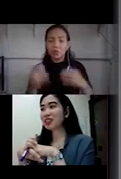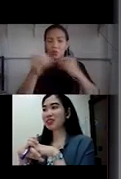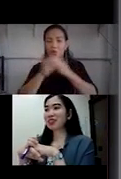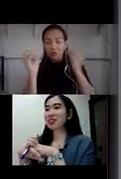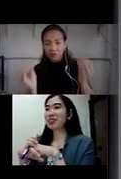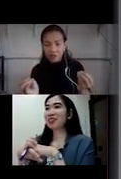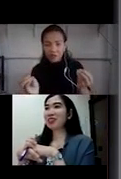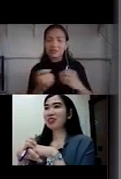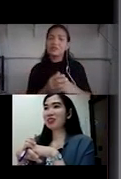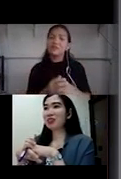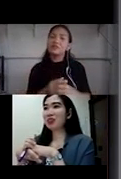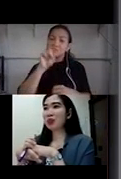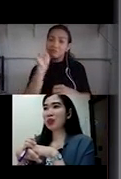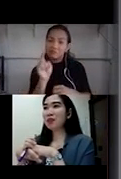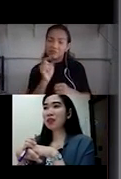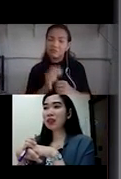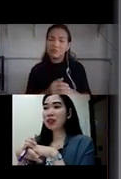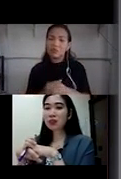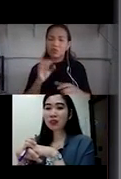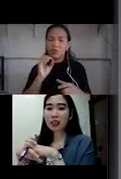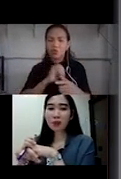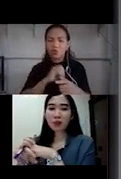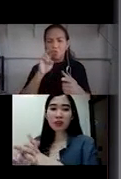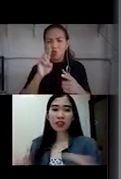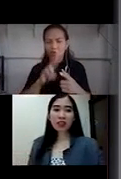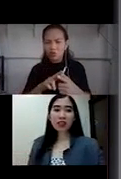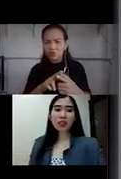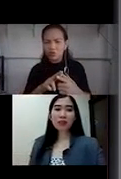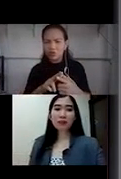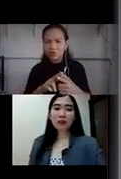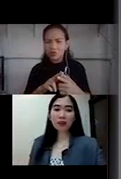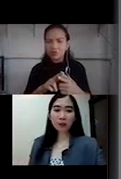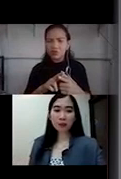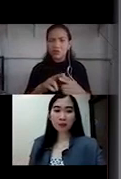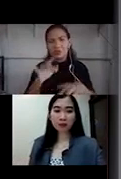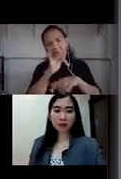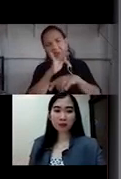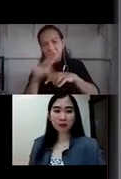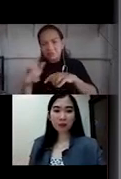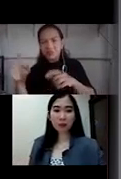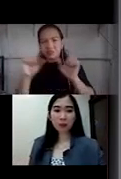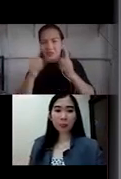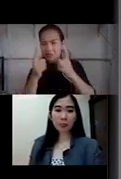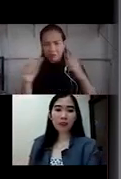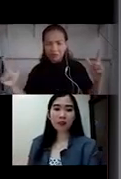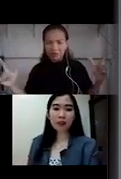natin? So empty yung library.